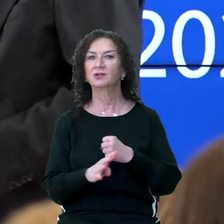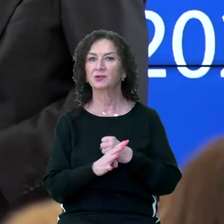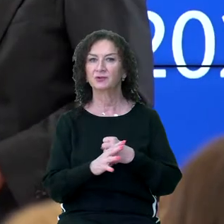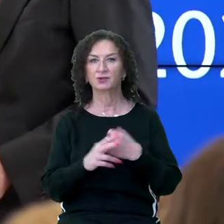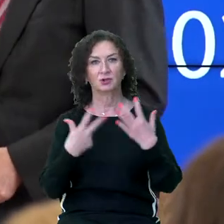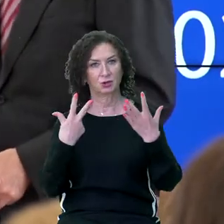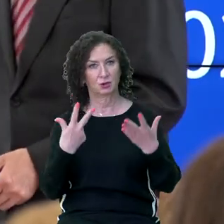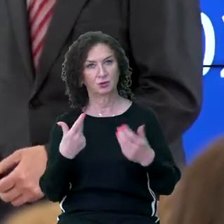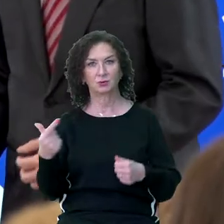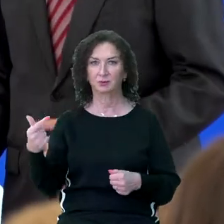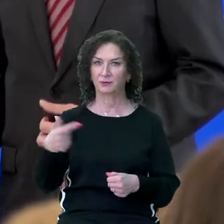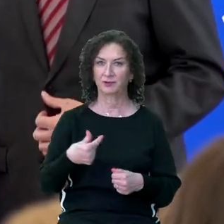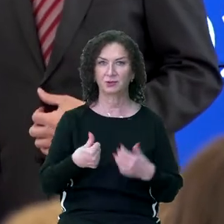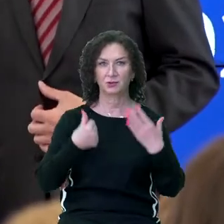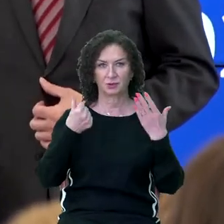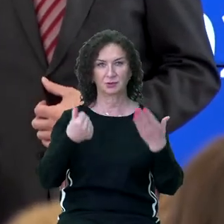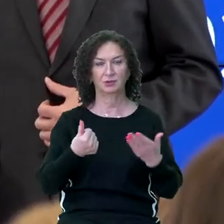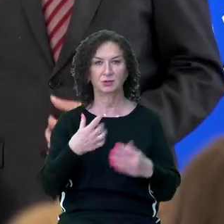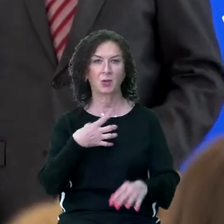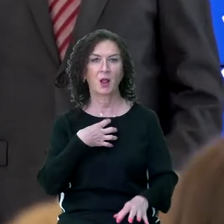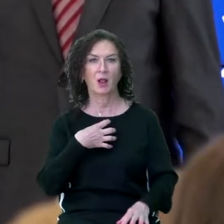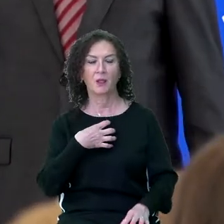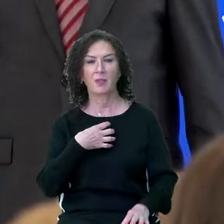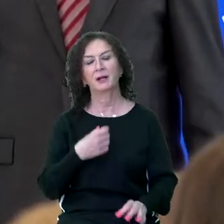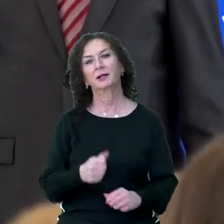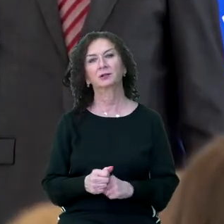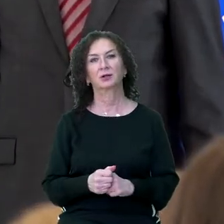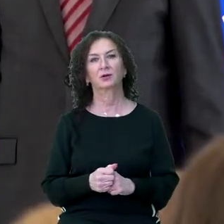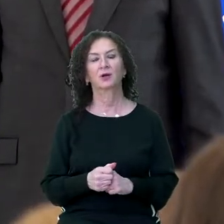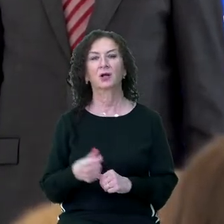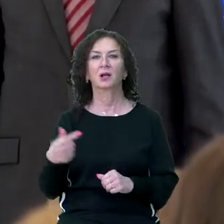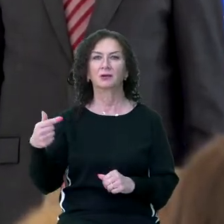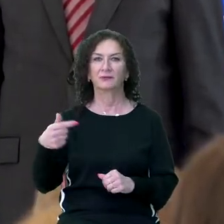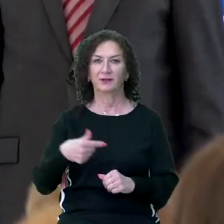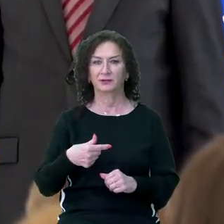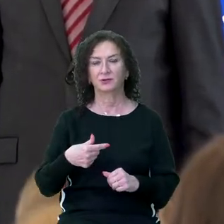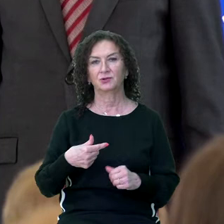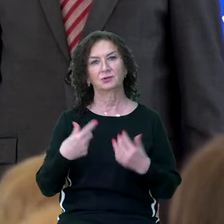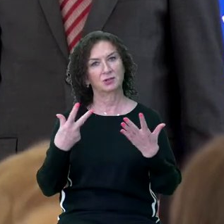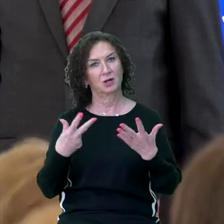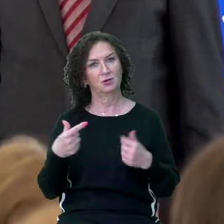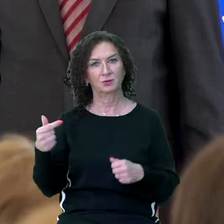1998-2006, dyrektor Krajowej Szkoły w latach 2008-2012, był